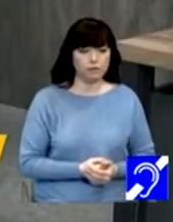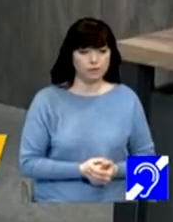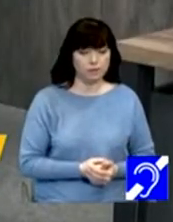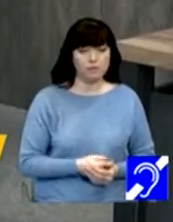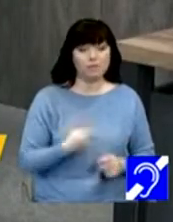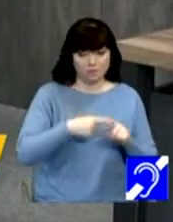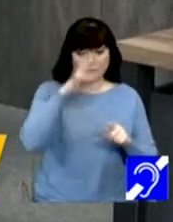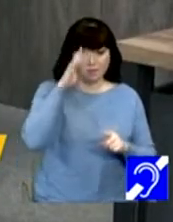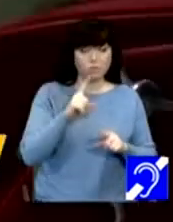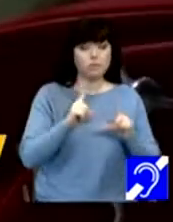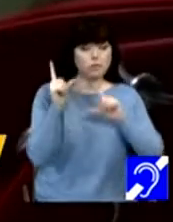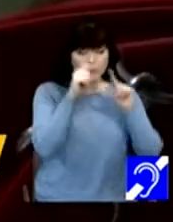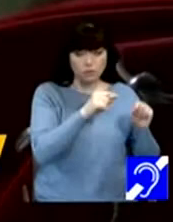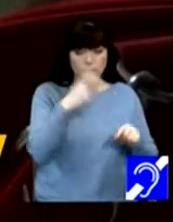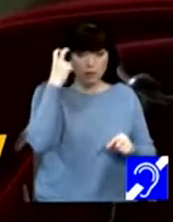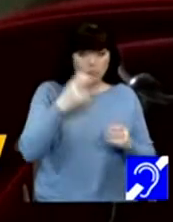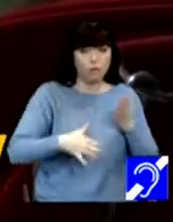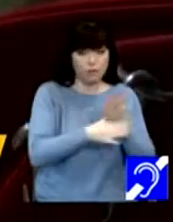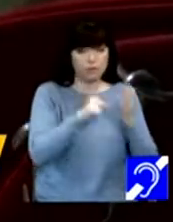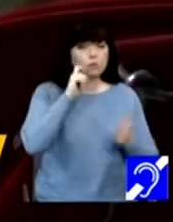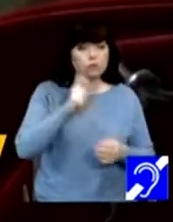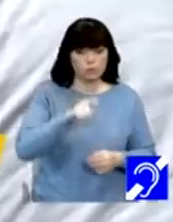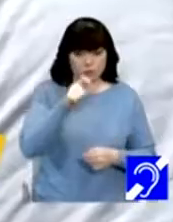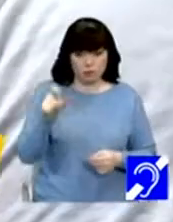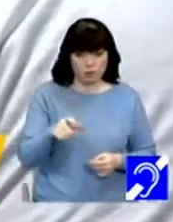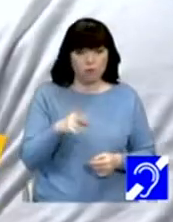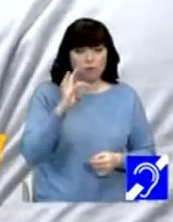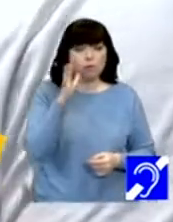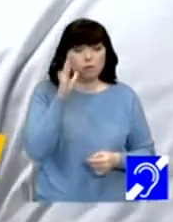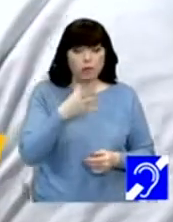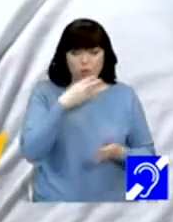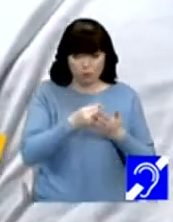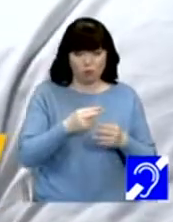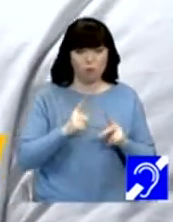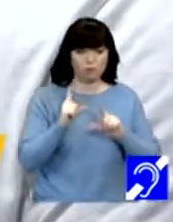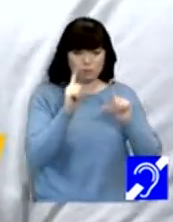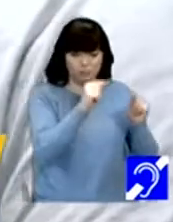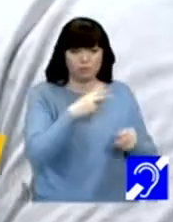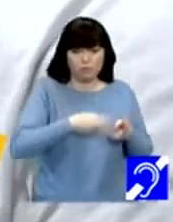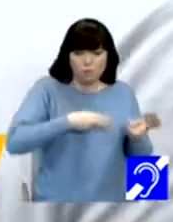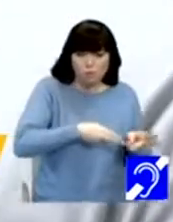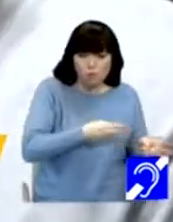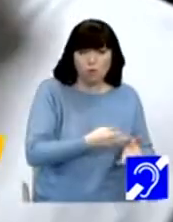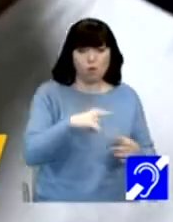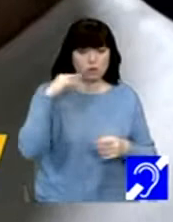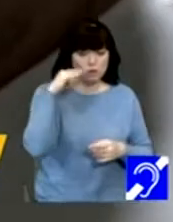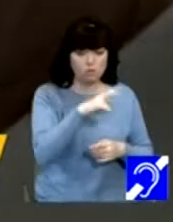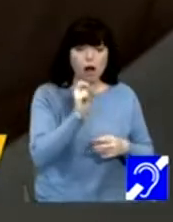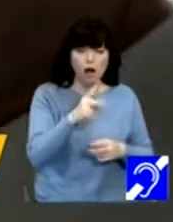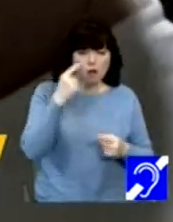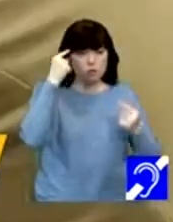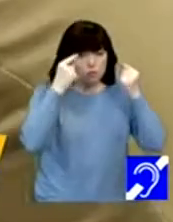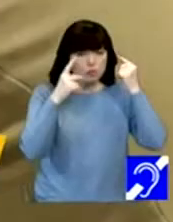Emad Balak a plecat la Kiev pentru a-i ajuta pe ucraineni. În timpul călătoriei cu trenul și avionul s-a gândit cum să-și folosească în acest